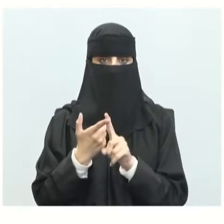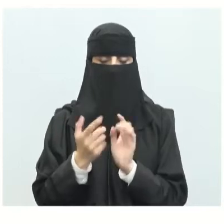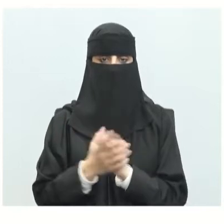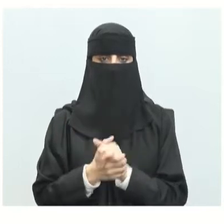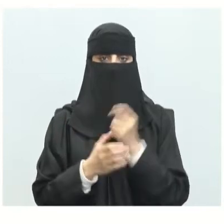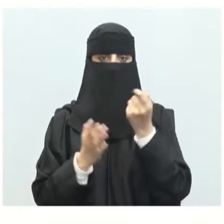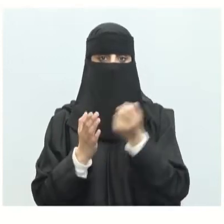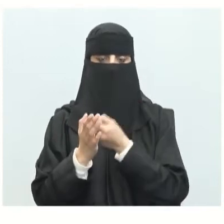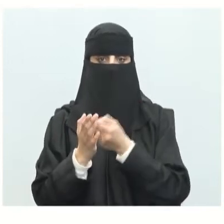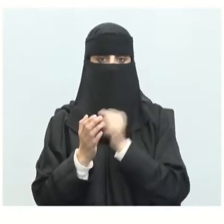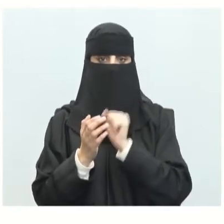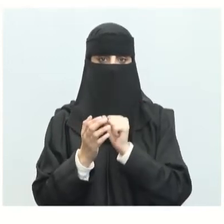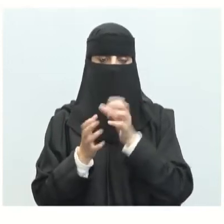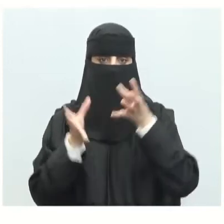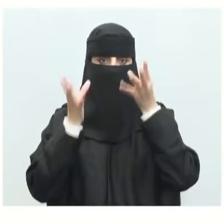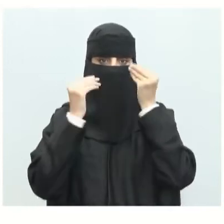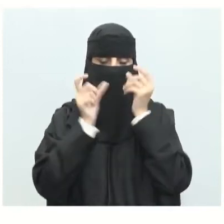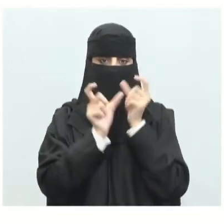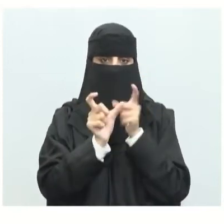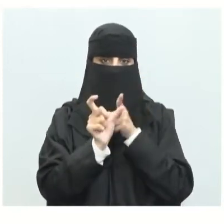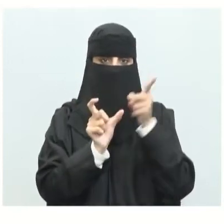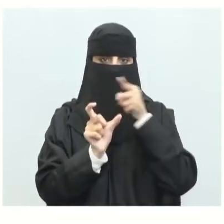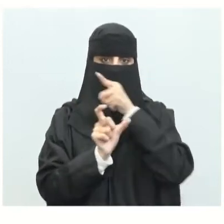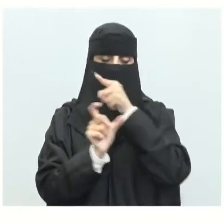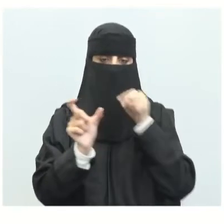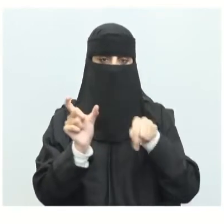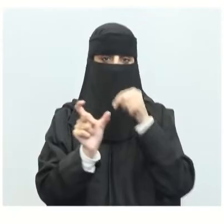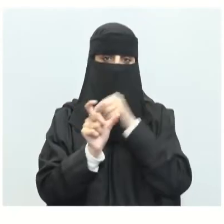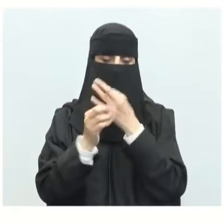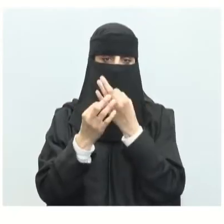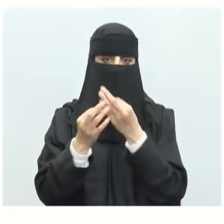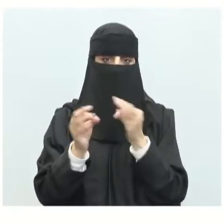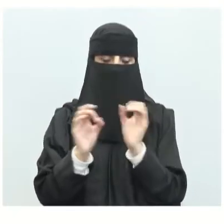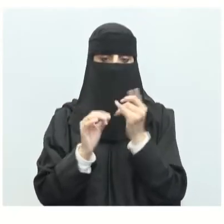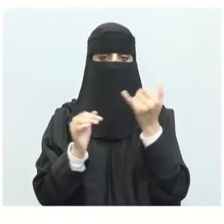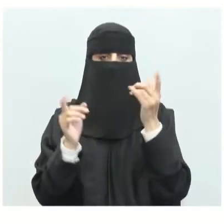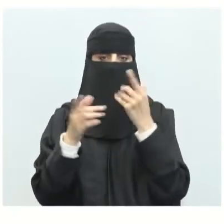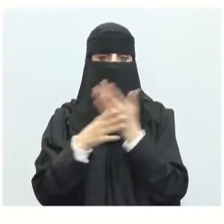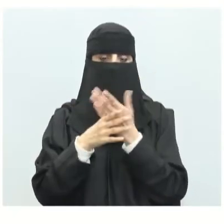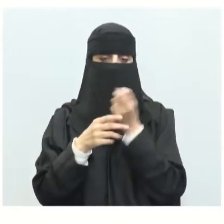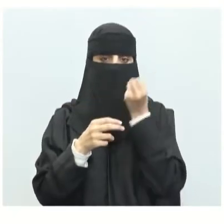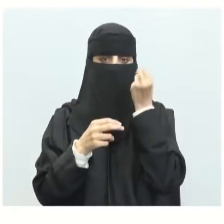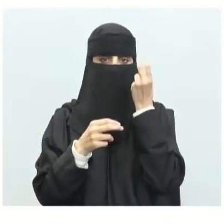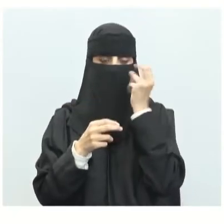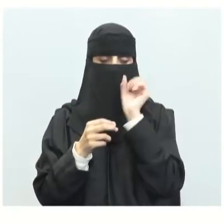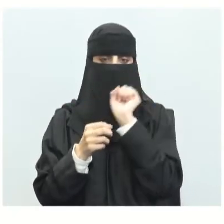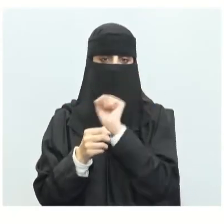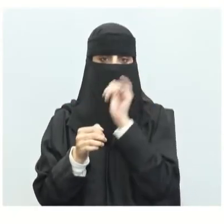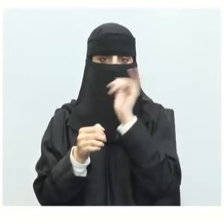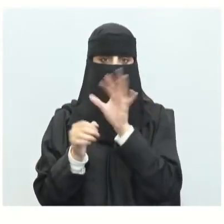ارسم خريطه مفاهيم تلخص اهم الافكار التي وردت في النص